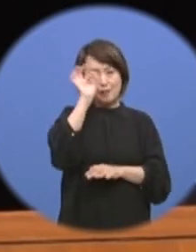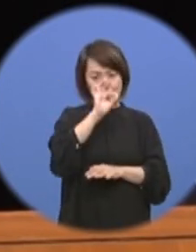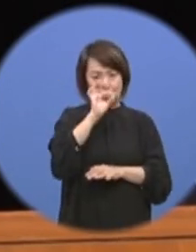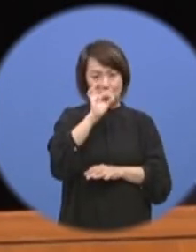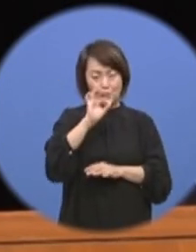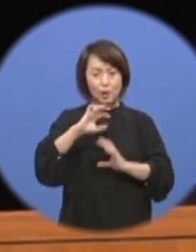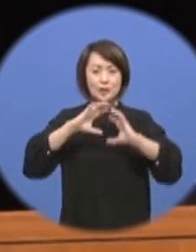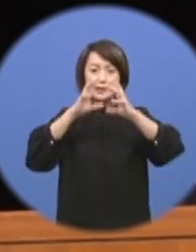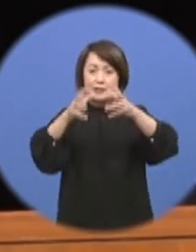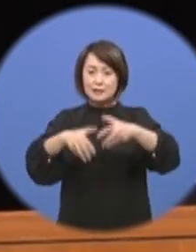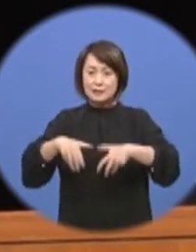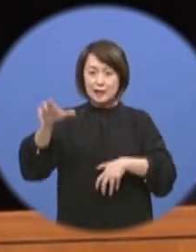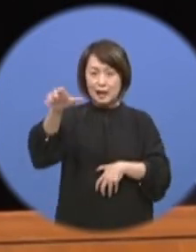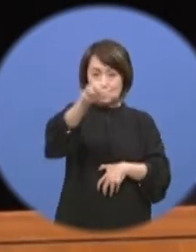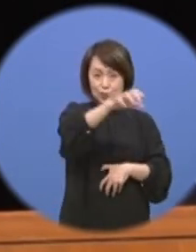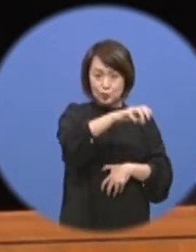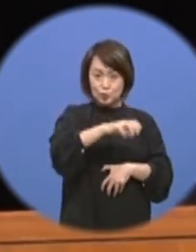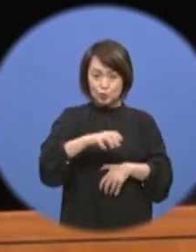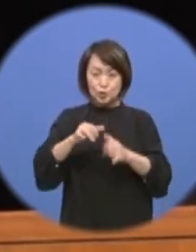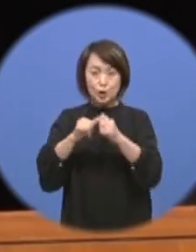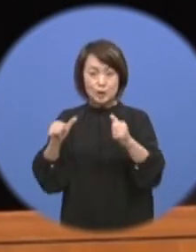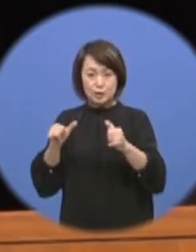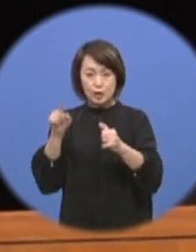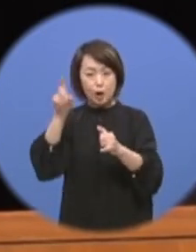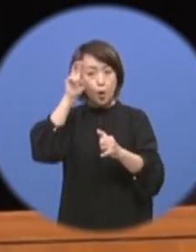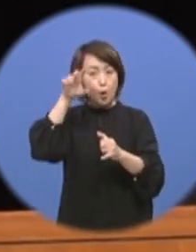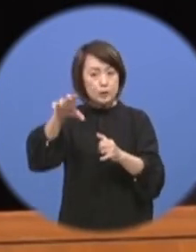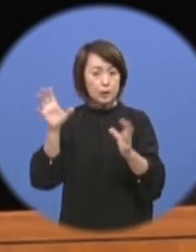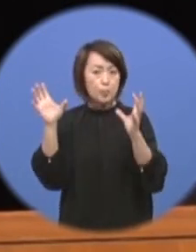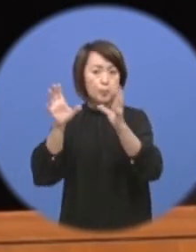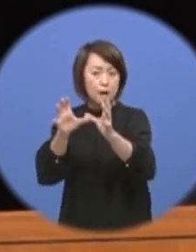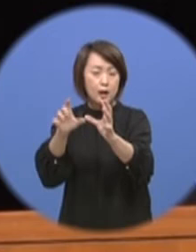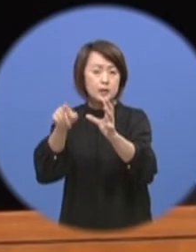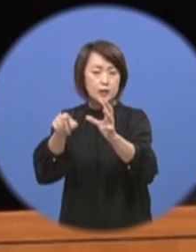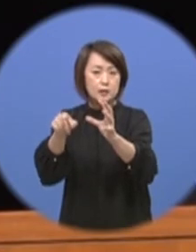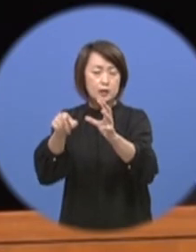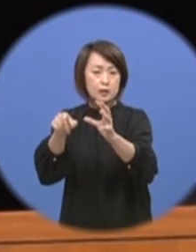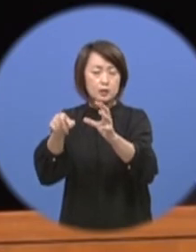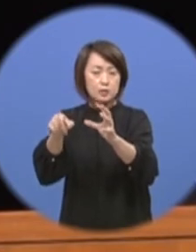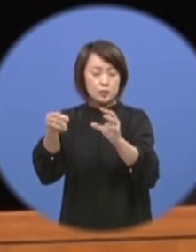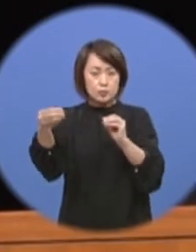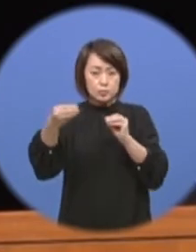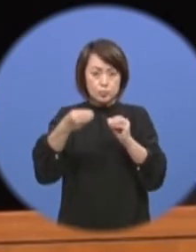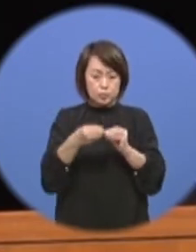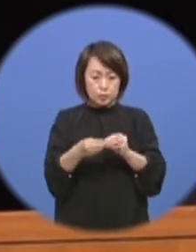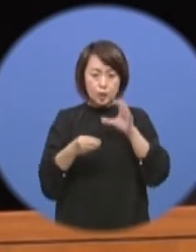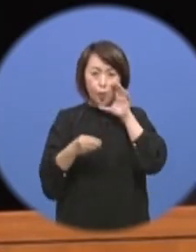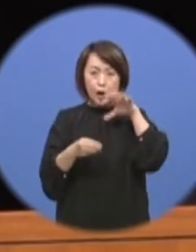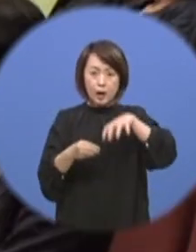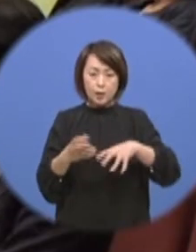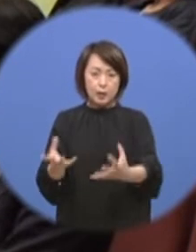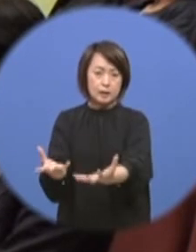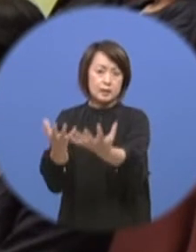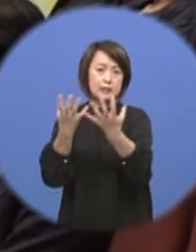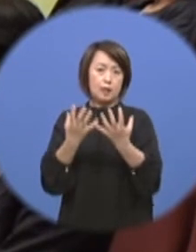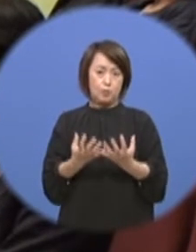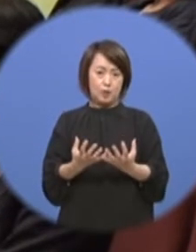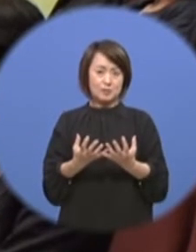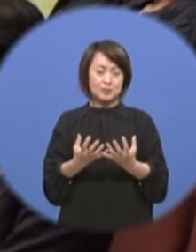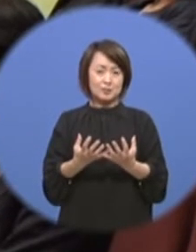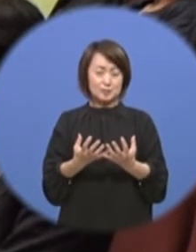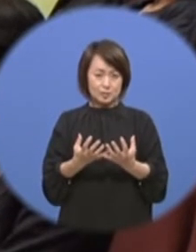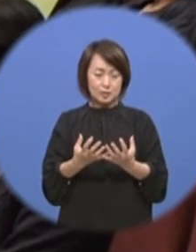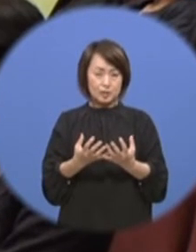世界中の人が万博にお集まりになったらそしたらその流れで和歌山に来ていただく万博の